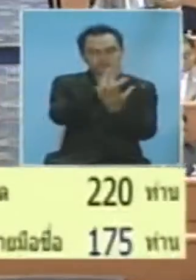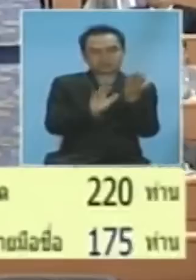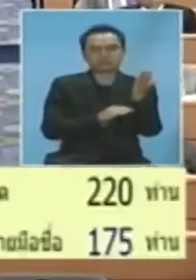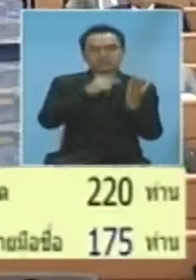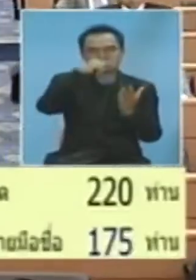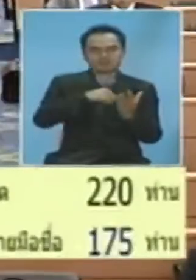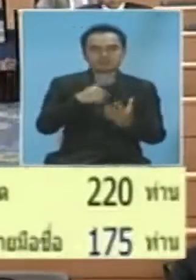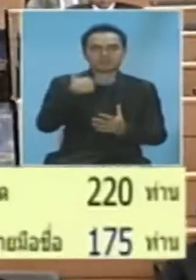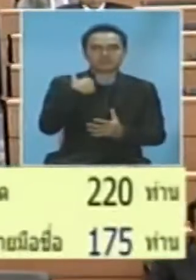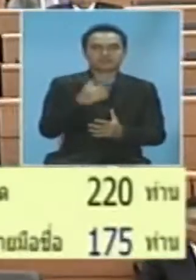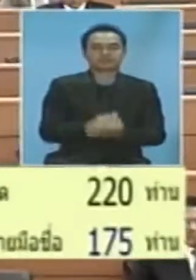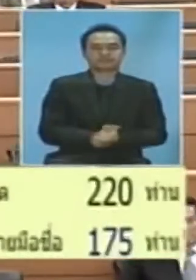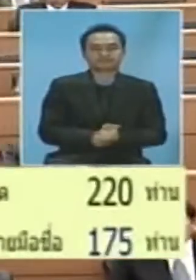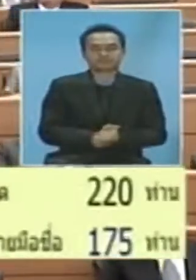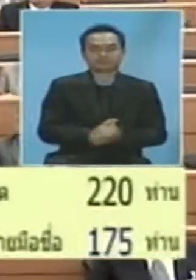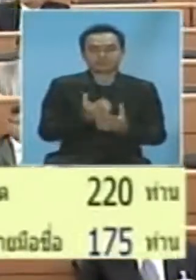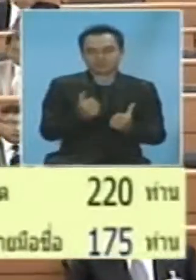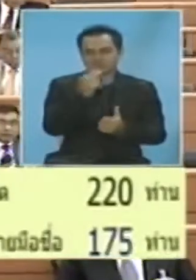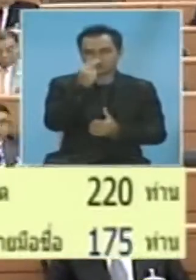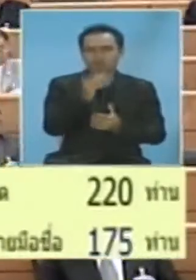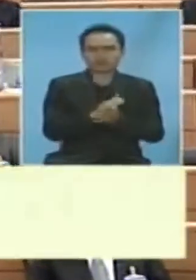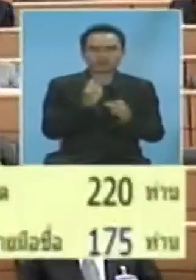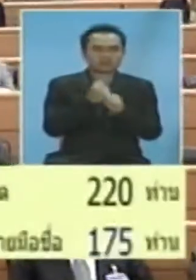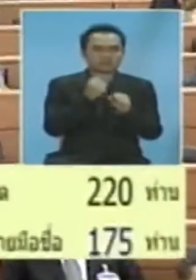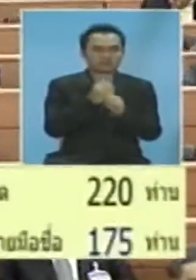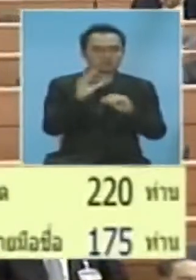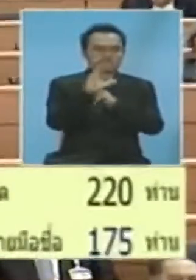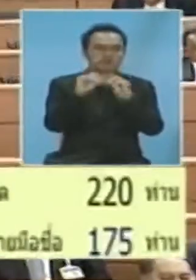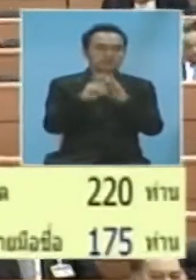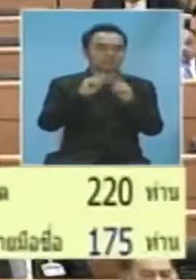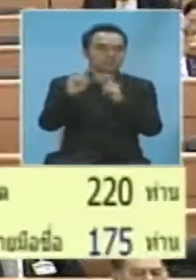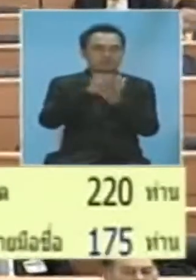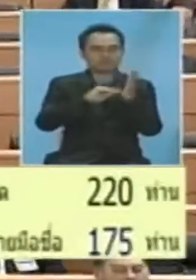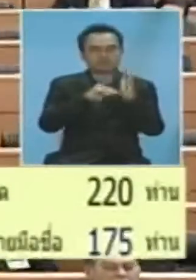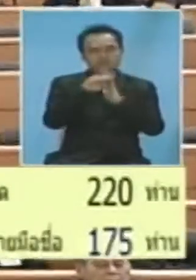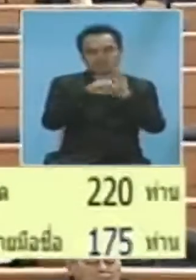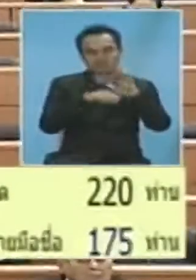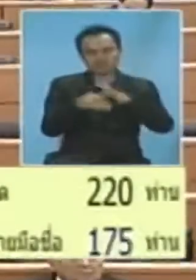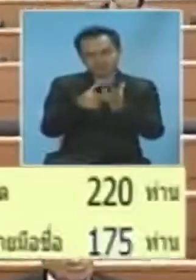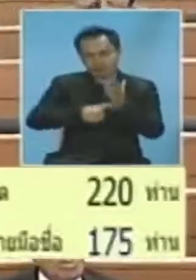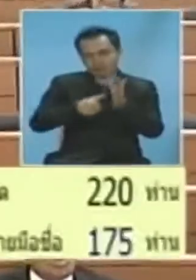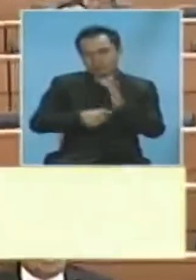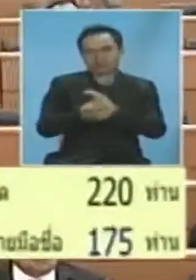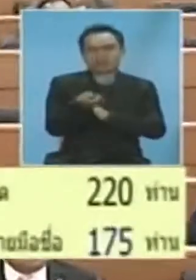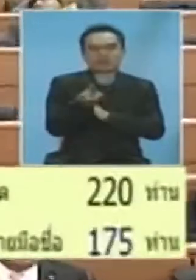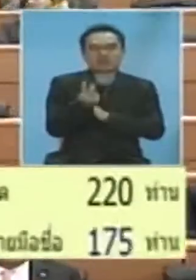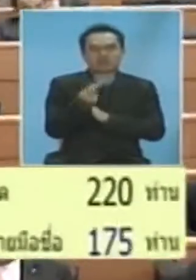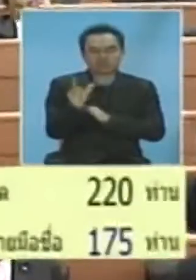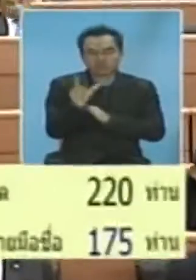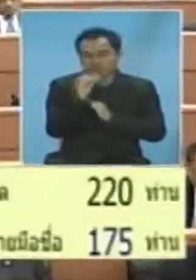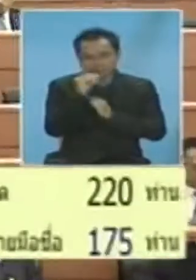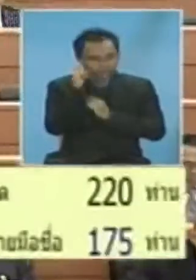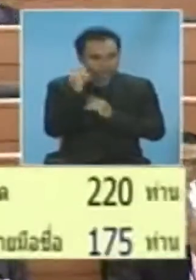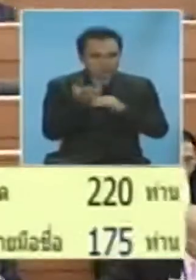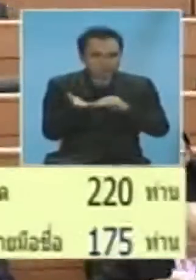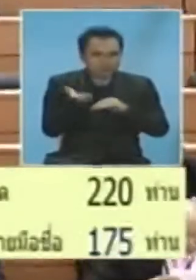คือหลังจากที่ได้มีการดำเนินโครงการรับจำนำข้าวเปลือกทุกเมล็ดในราคาที่สูงกว่าราคาต